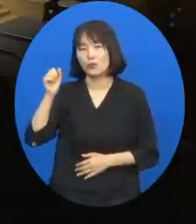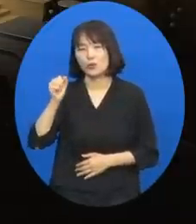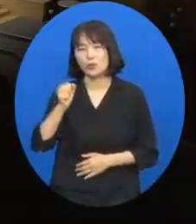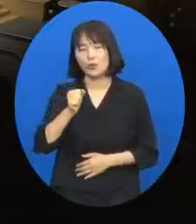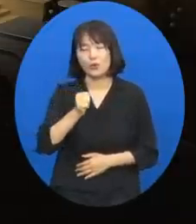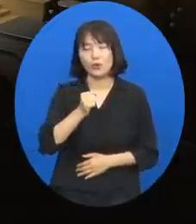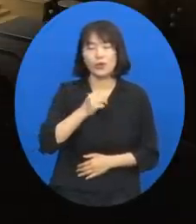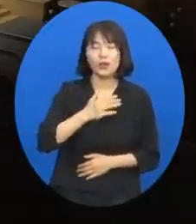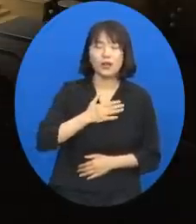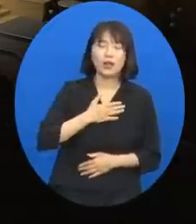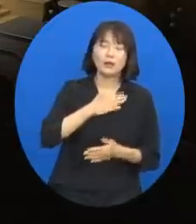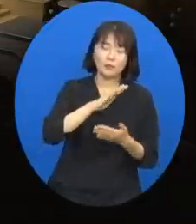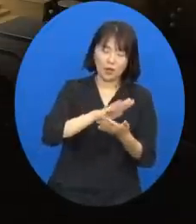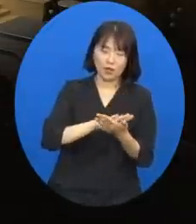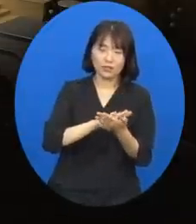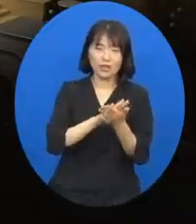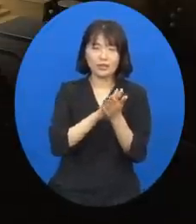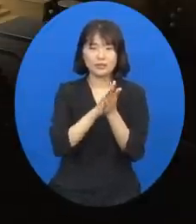으